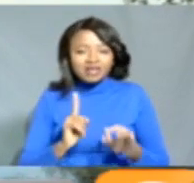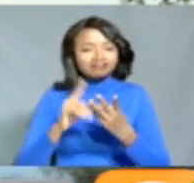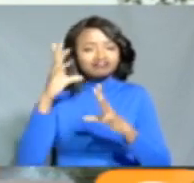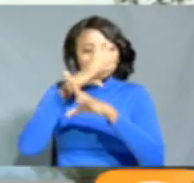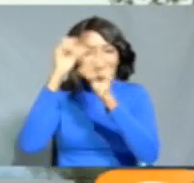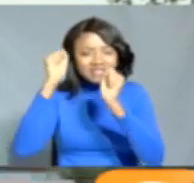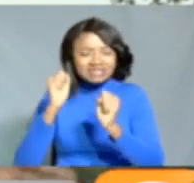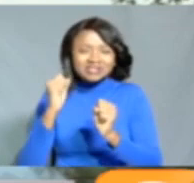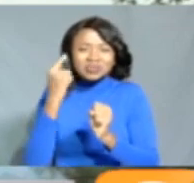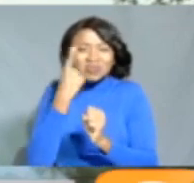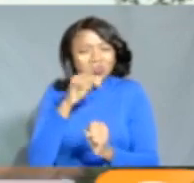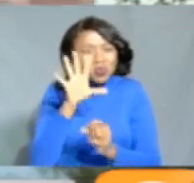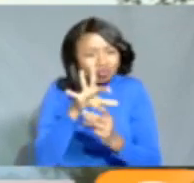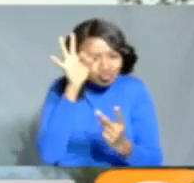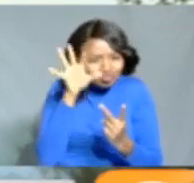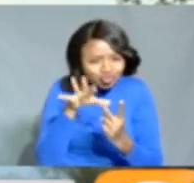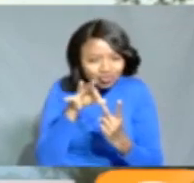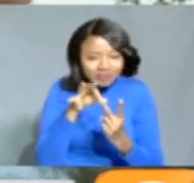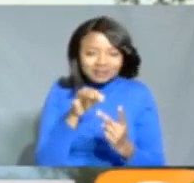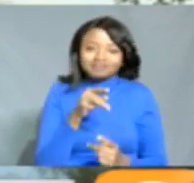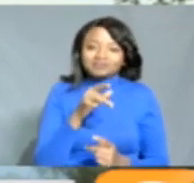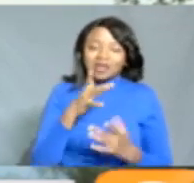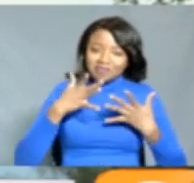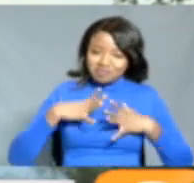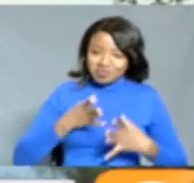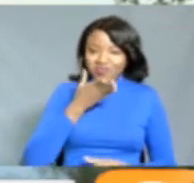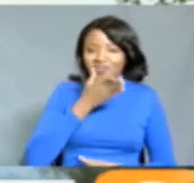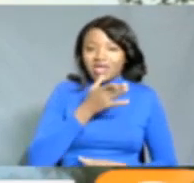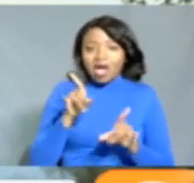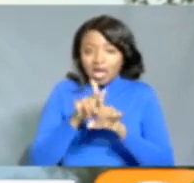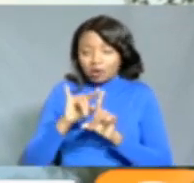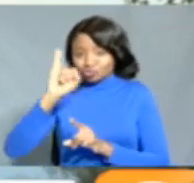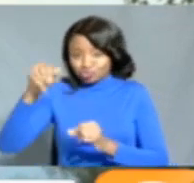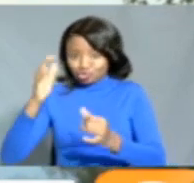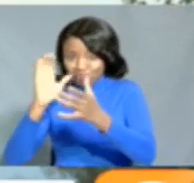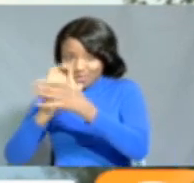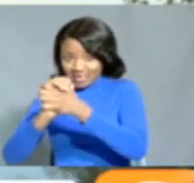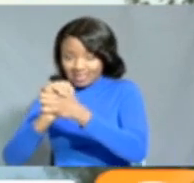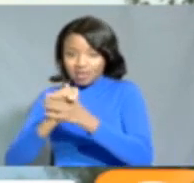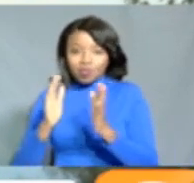Kwanza ni wana Jubilee kwa Jubilee na wa Kenya.